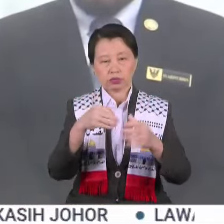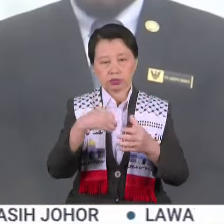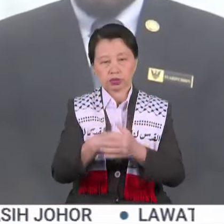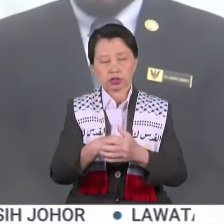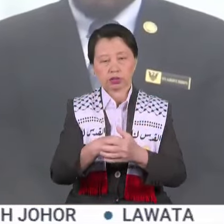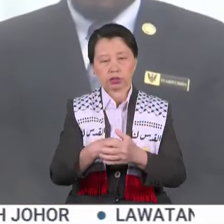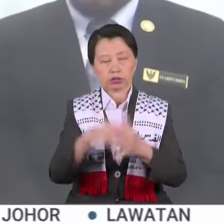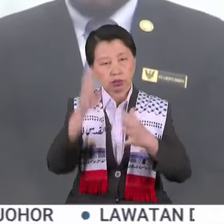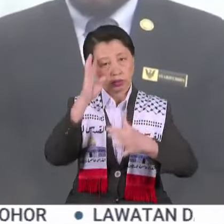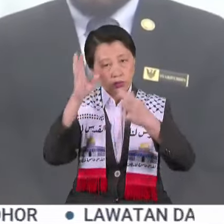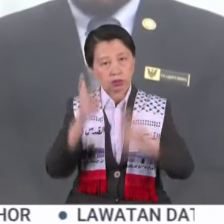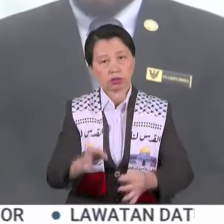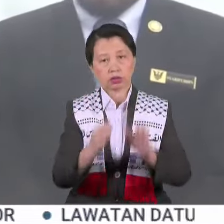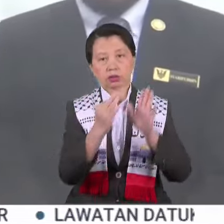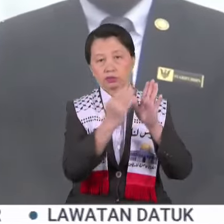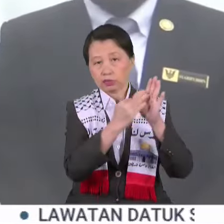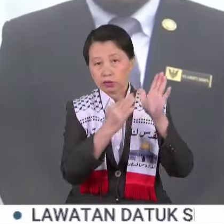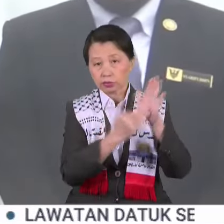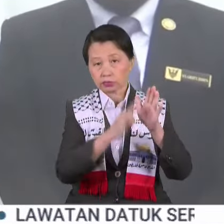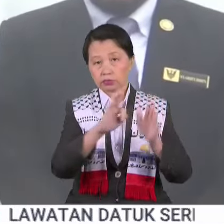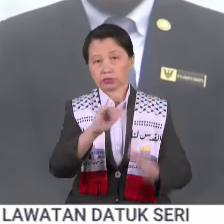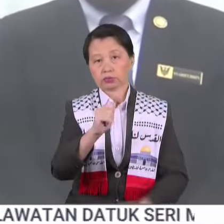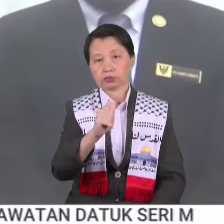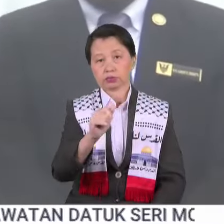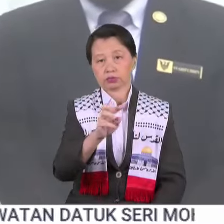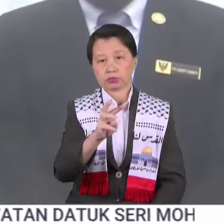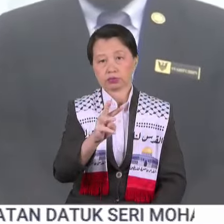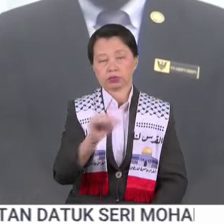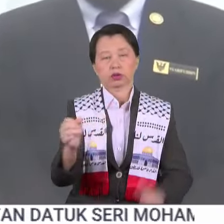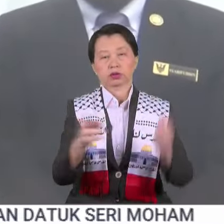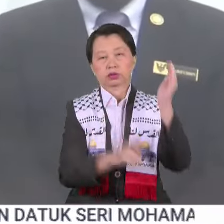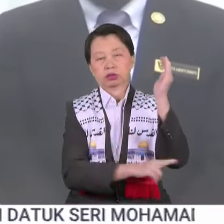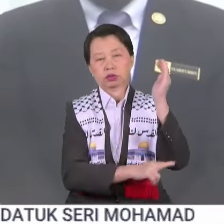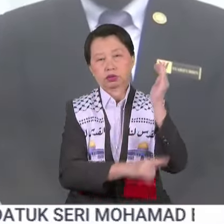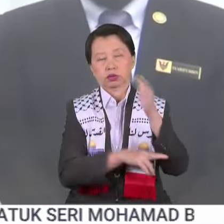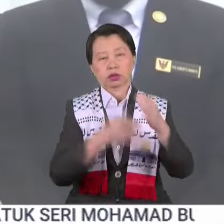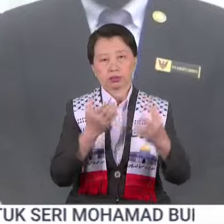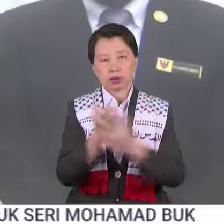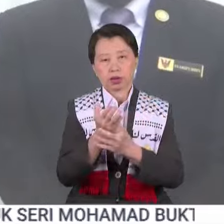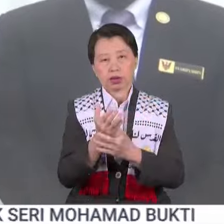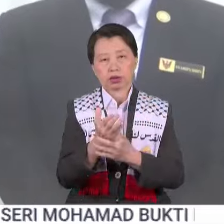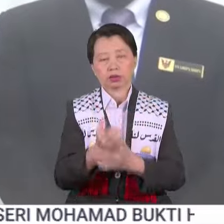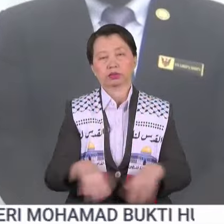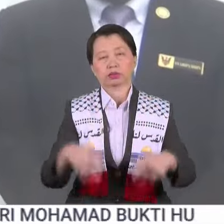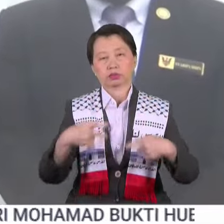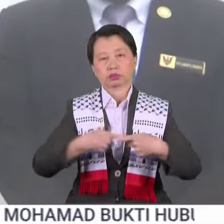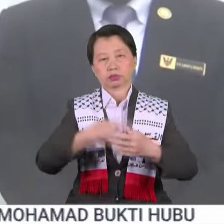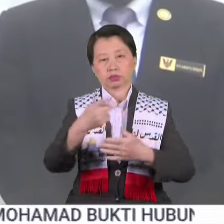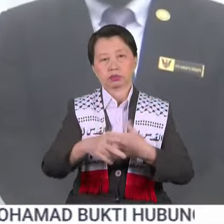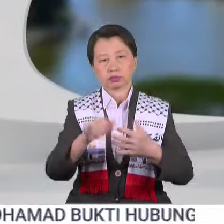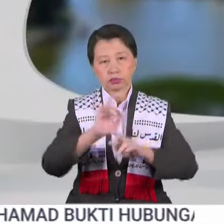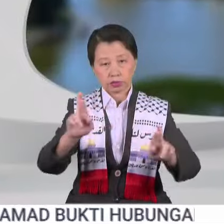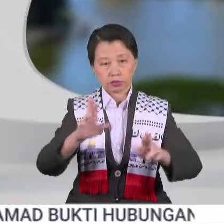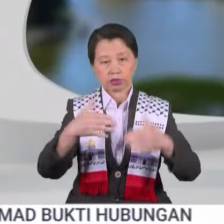dari aspek keputusan fatwa dan penjelasan hukum melalui platform-platform sedia ada.